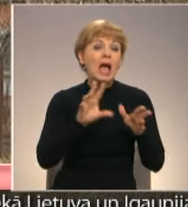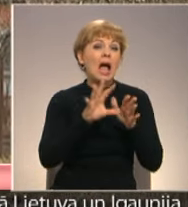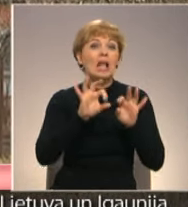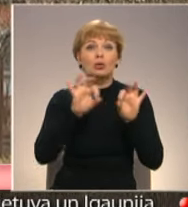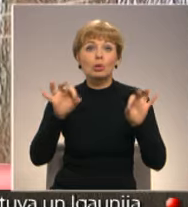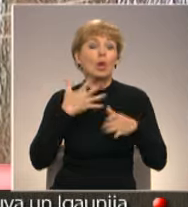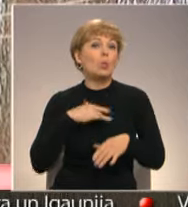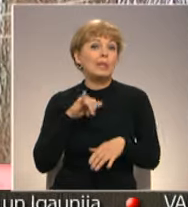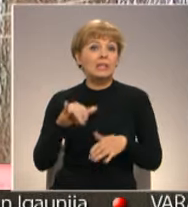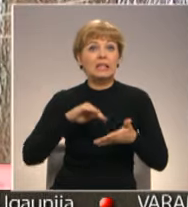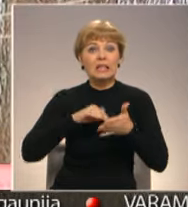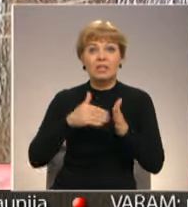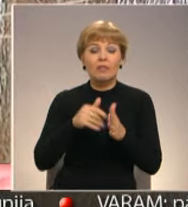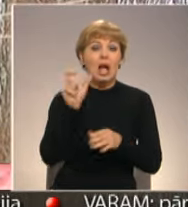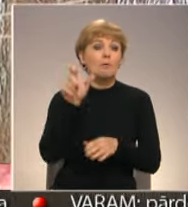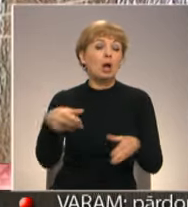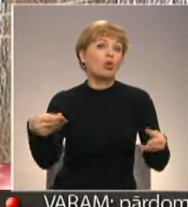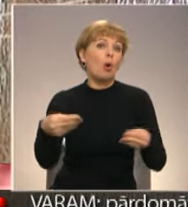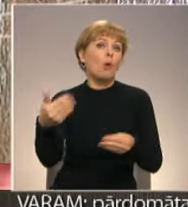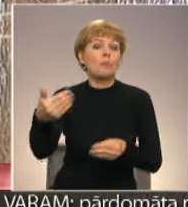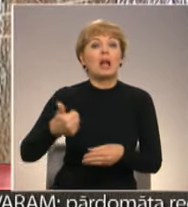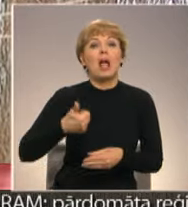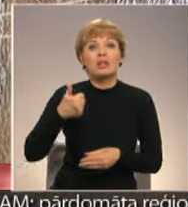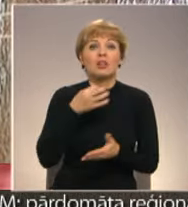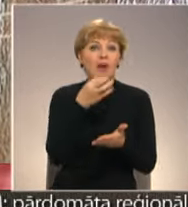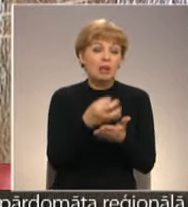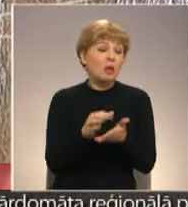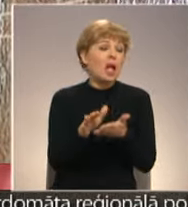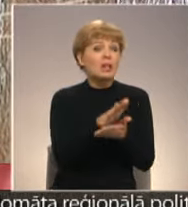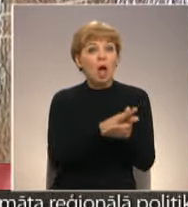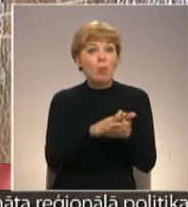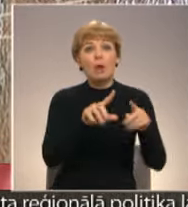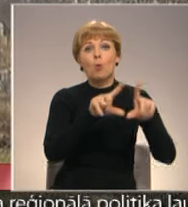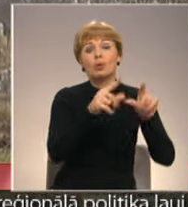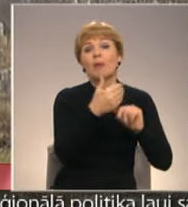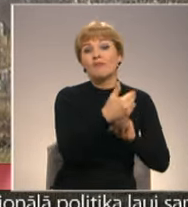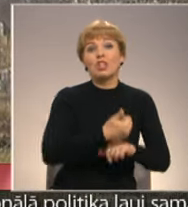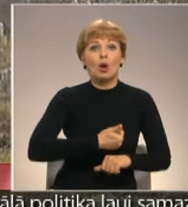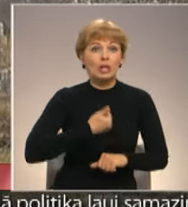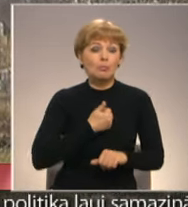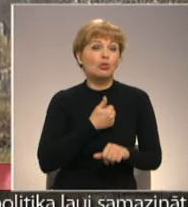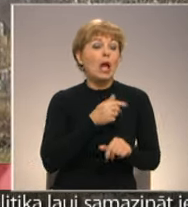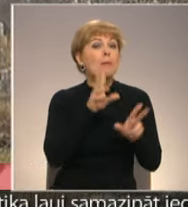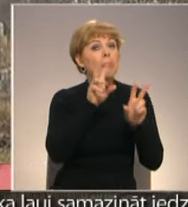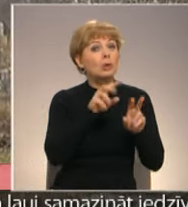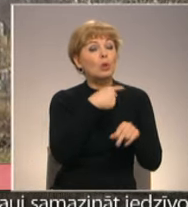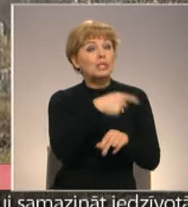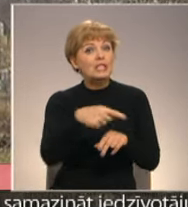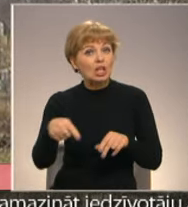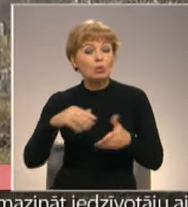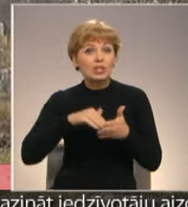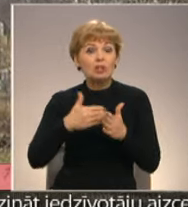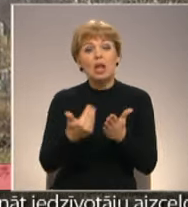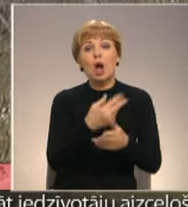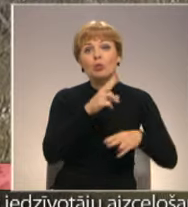ir sliktā stāvoklī, ir paša kooperatīva atbildība. Tā nekad nav bijusi uzņēmuma īpašums. Apsakojot situāciju, jaunas izbūve